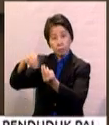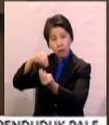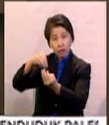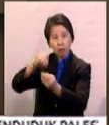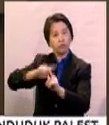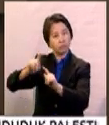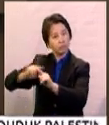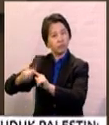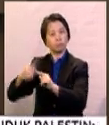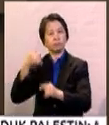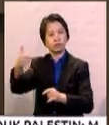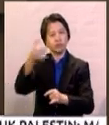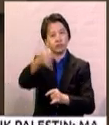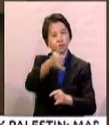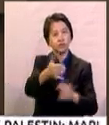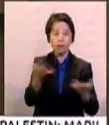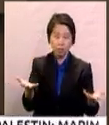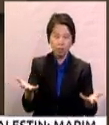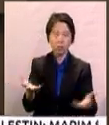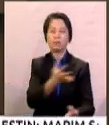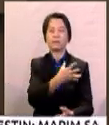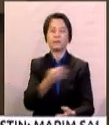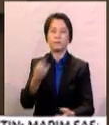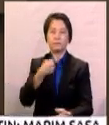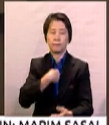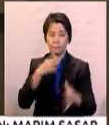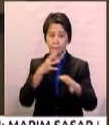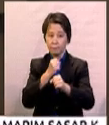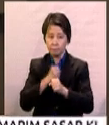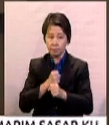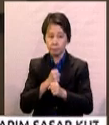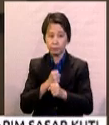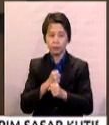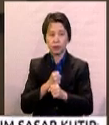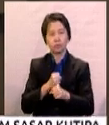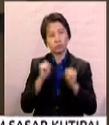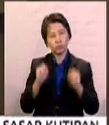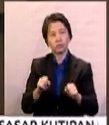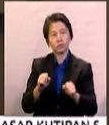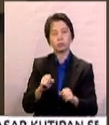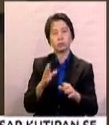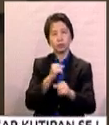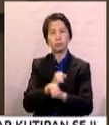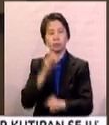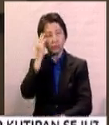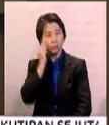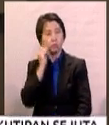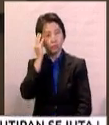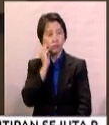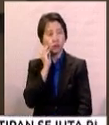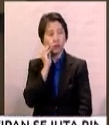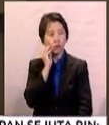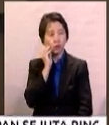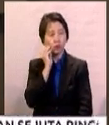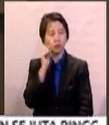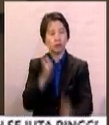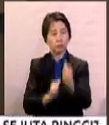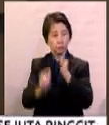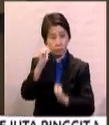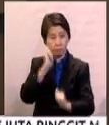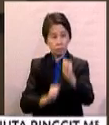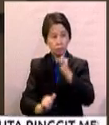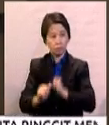sebagainya. Sambil itu, saya dapat juga pengalaman berlaku di